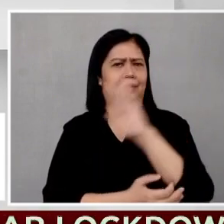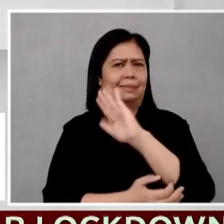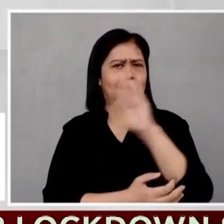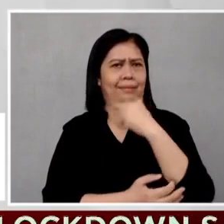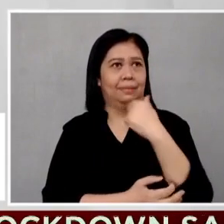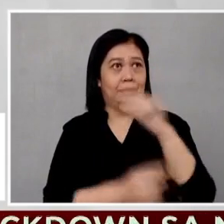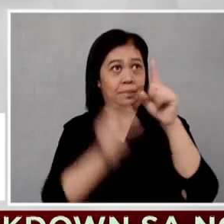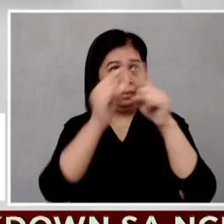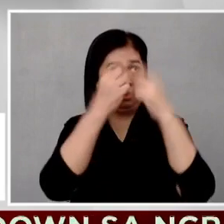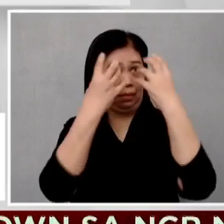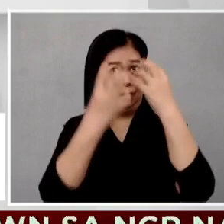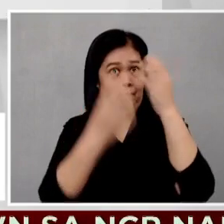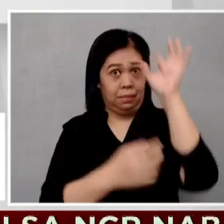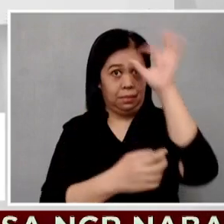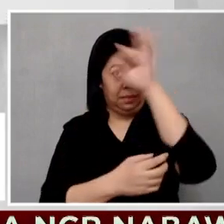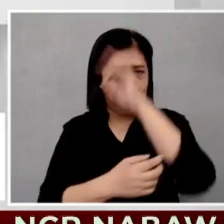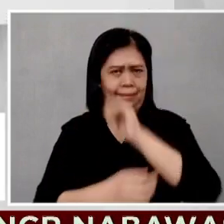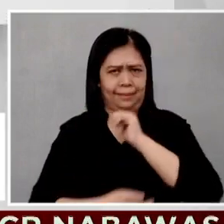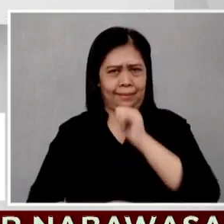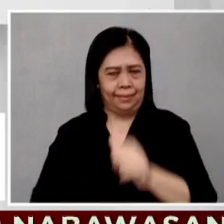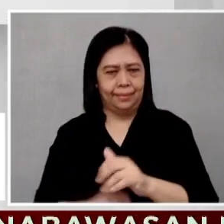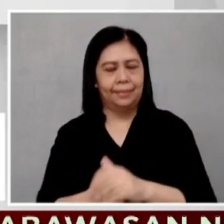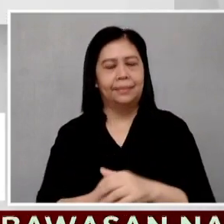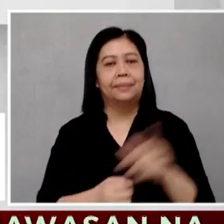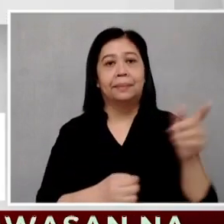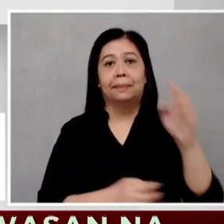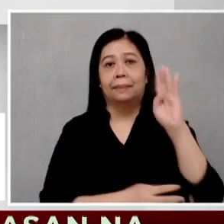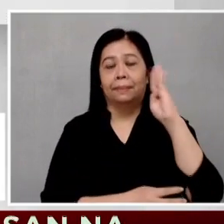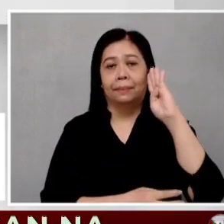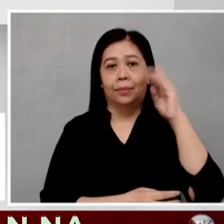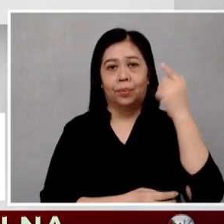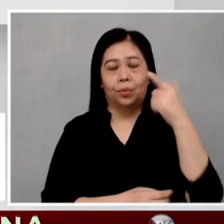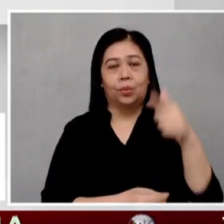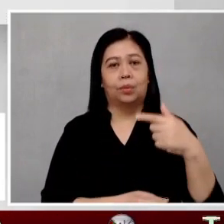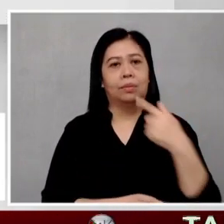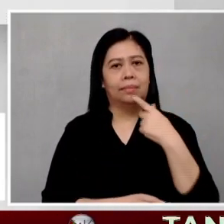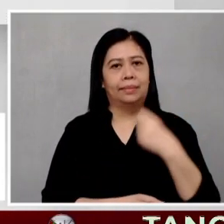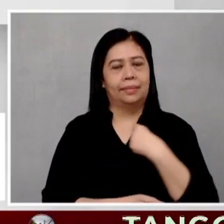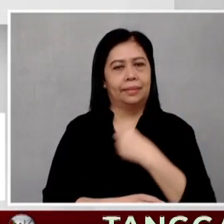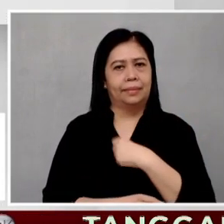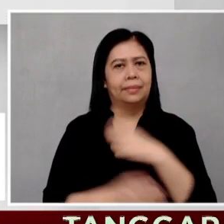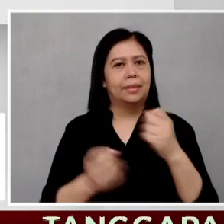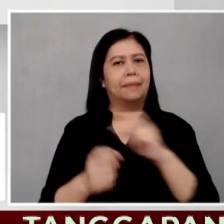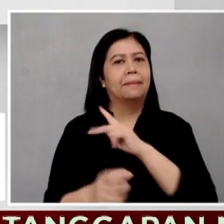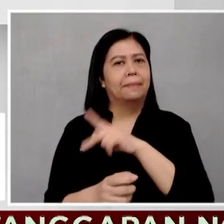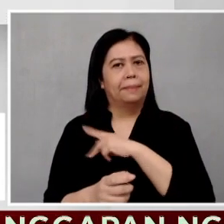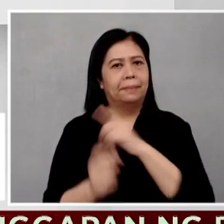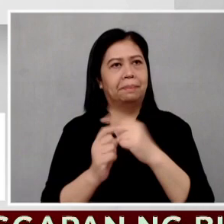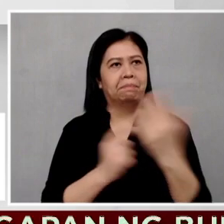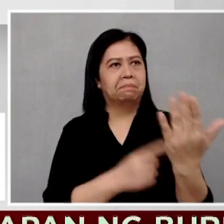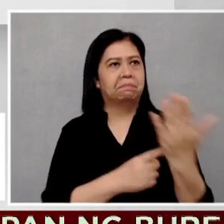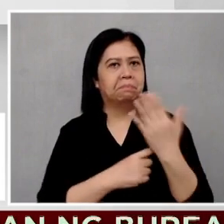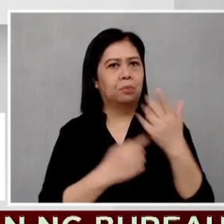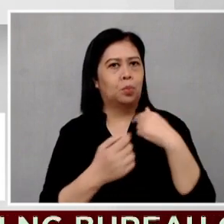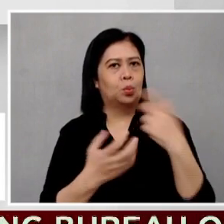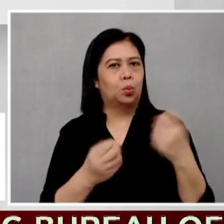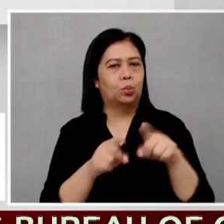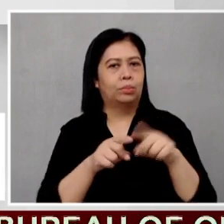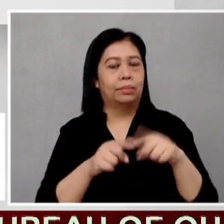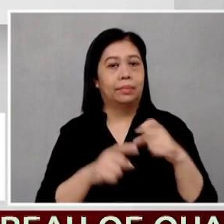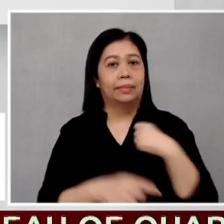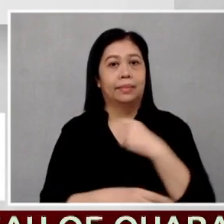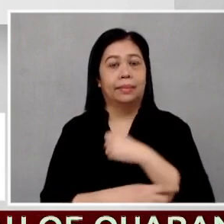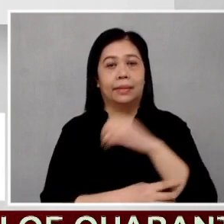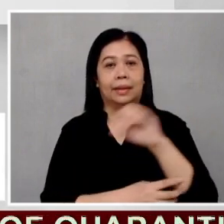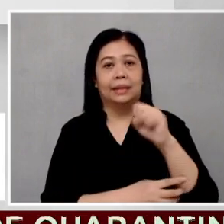pera. Bukod naman kay Senador Go, sinabi rin ni Mayor Sara na personal ding nagpahayag ng intensyon si Senador Sherwin